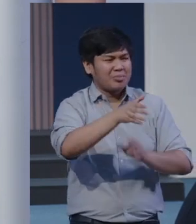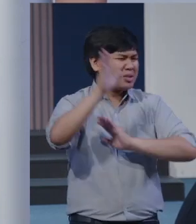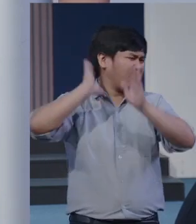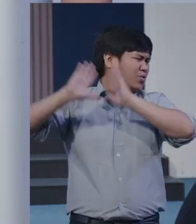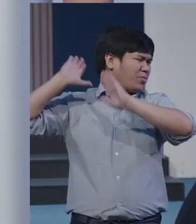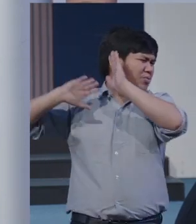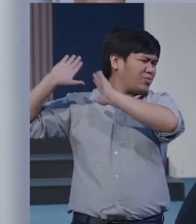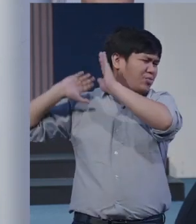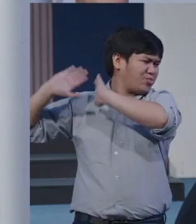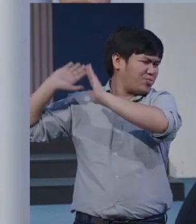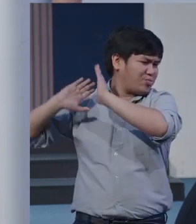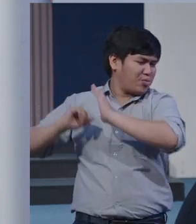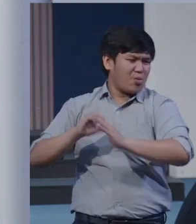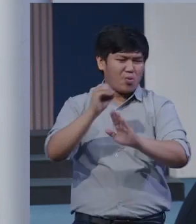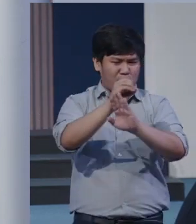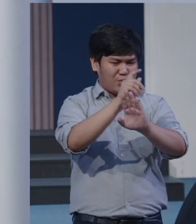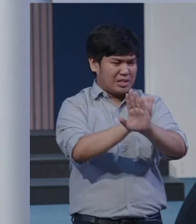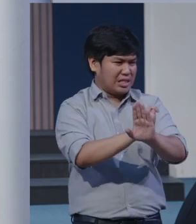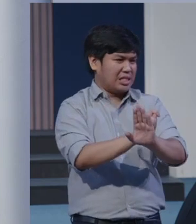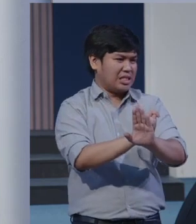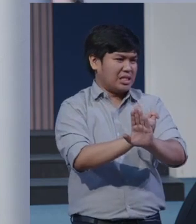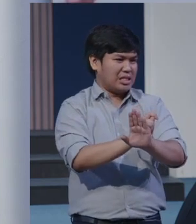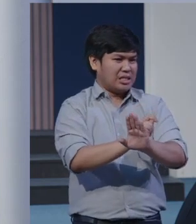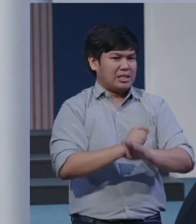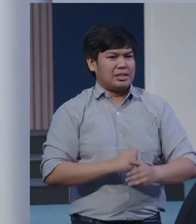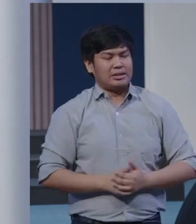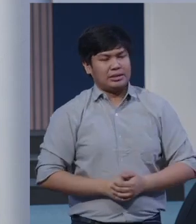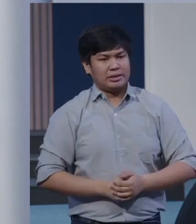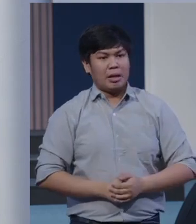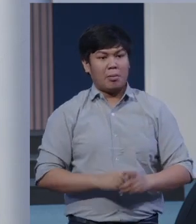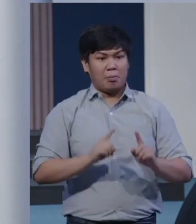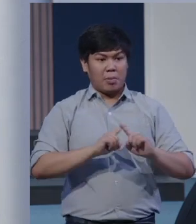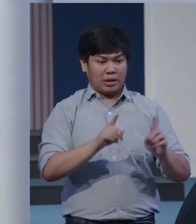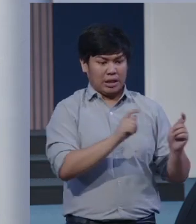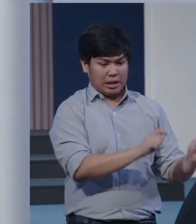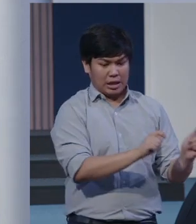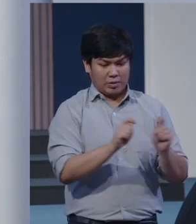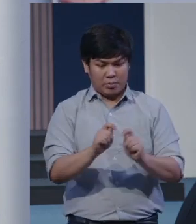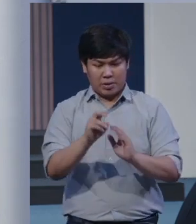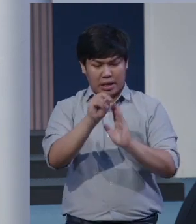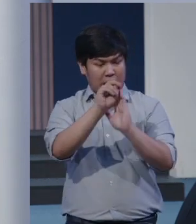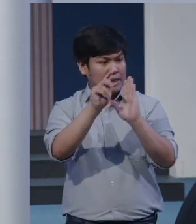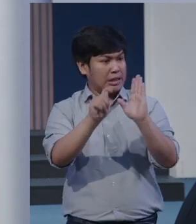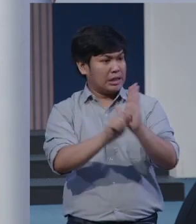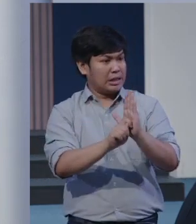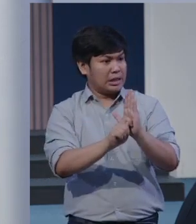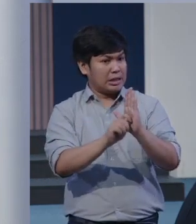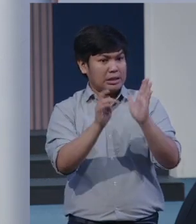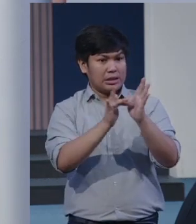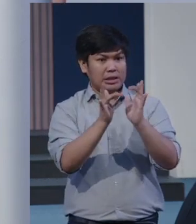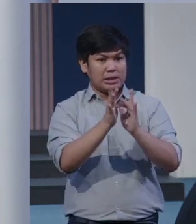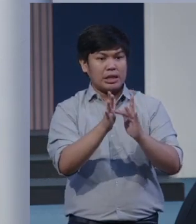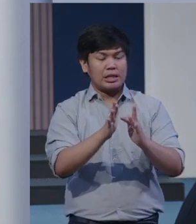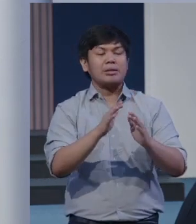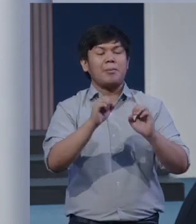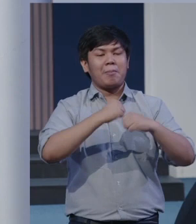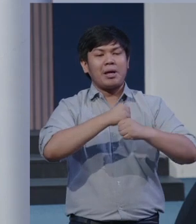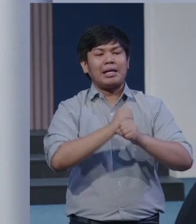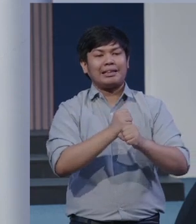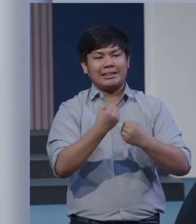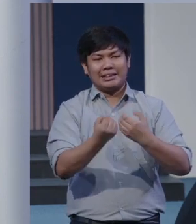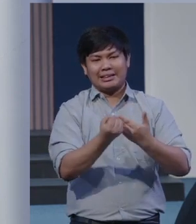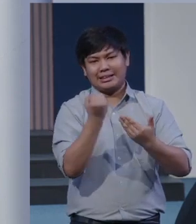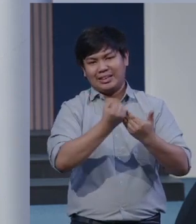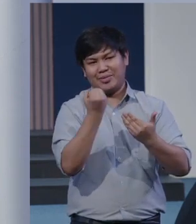isa yung sacrificial na pag-ibig ni kisto Jesus a new Commandment I give to you sabi niya that you love one